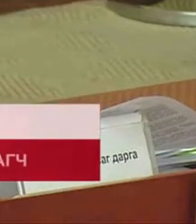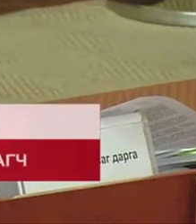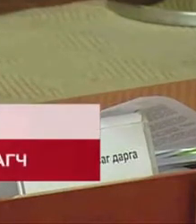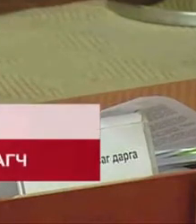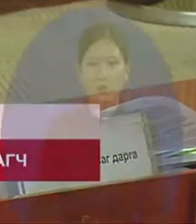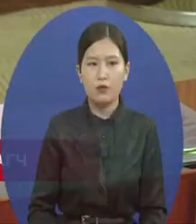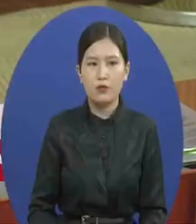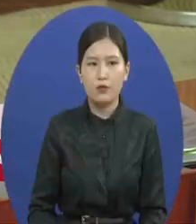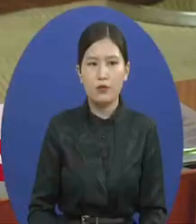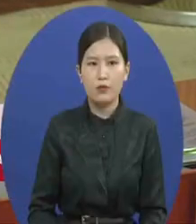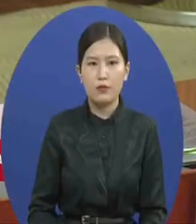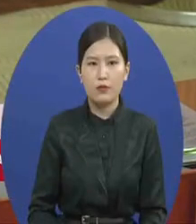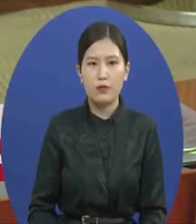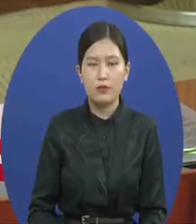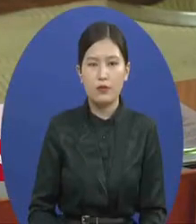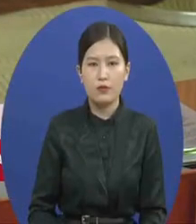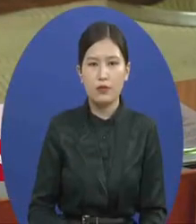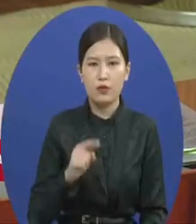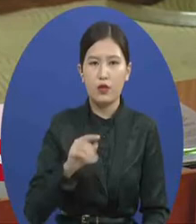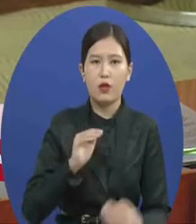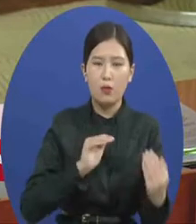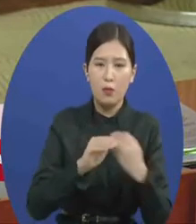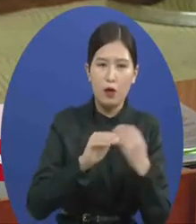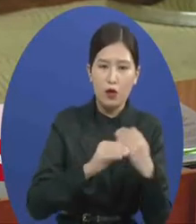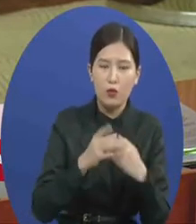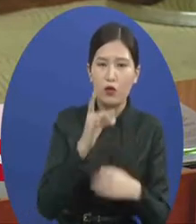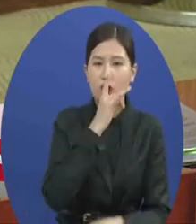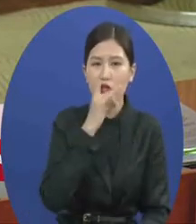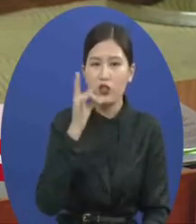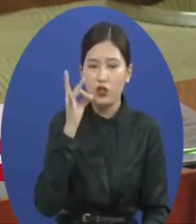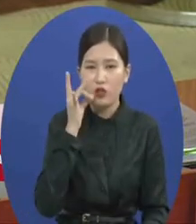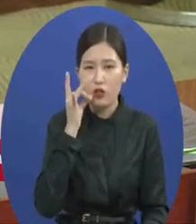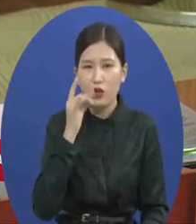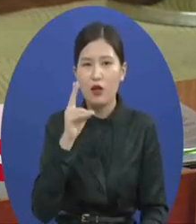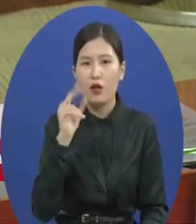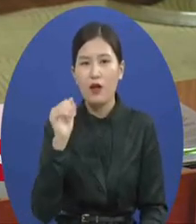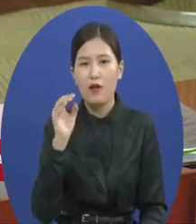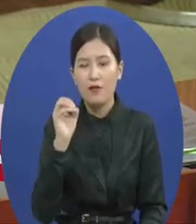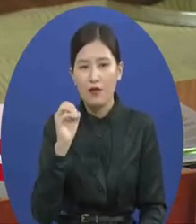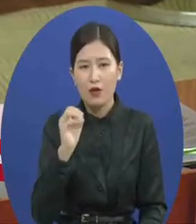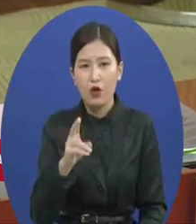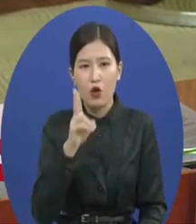юм байна. Ялангуяа автотехникийн зах, ресторан, кафе, за төргөн хоолны